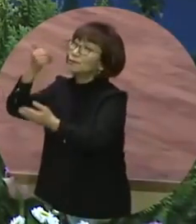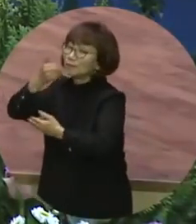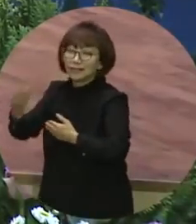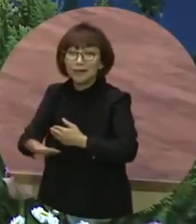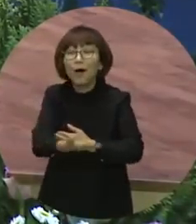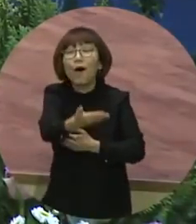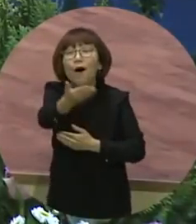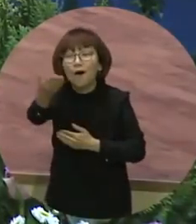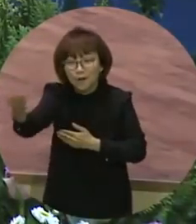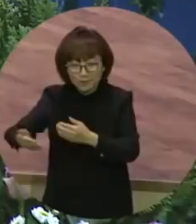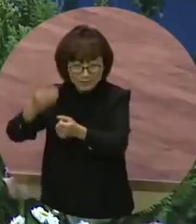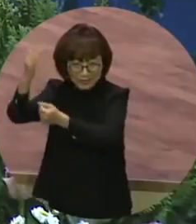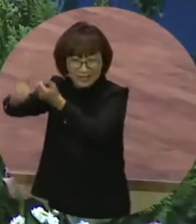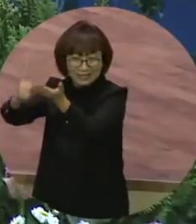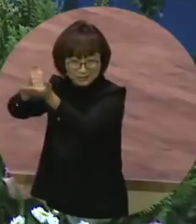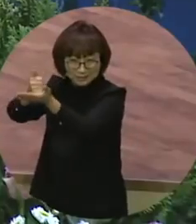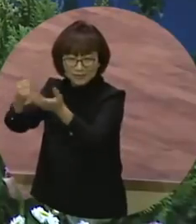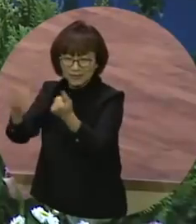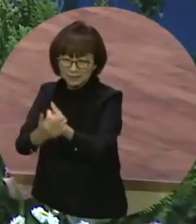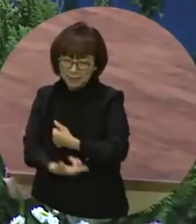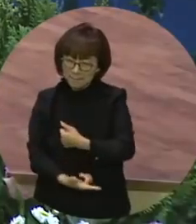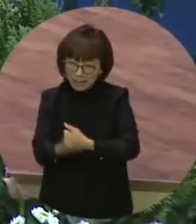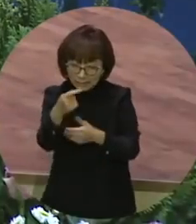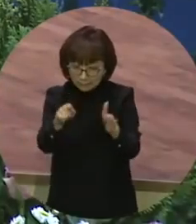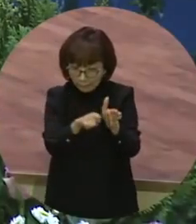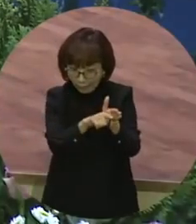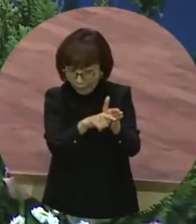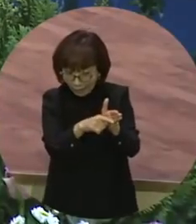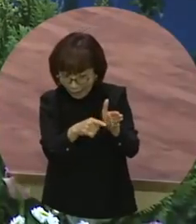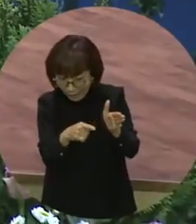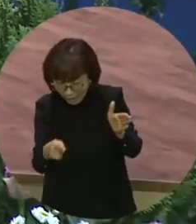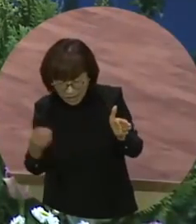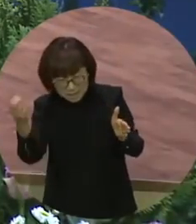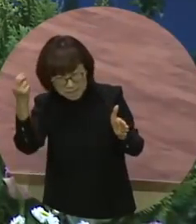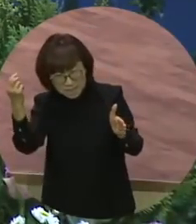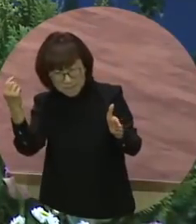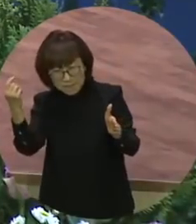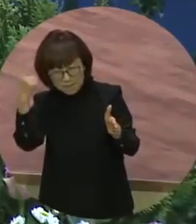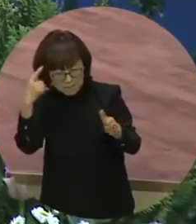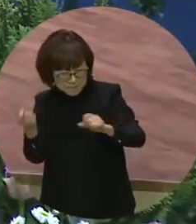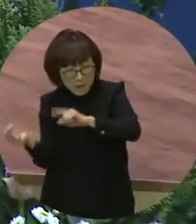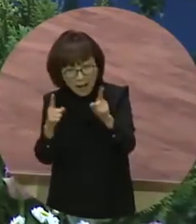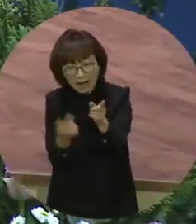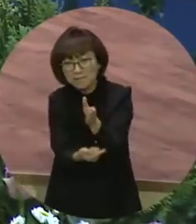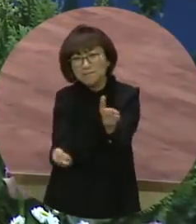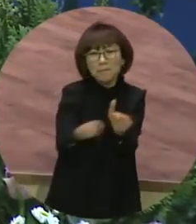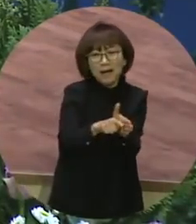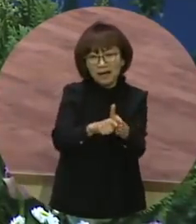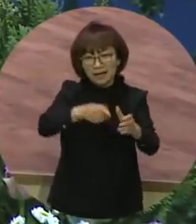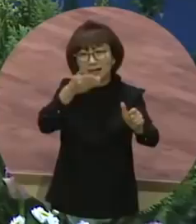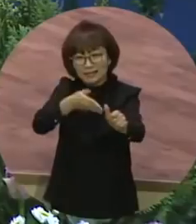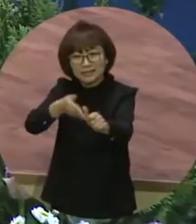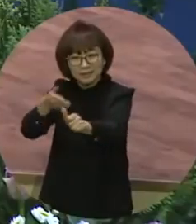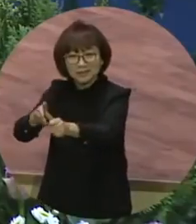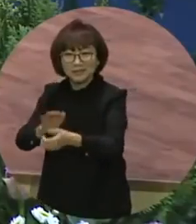불신앙에서 빨리 돌아서는 것이 좋은 거예요. 아멘. 히브리 11장에 나오는 믿음의 사람들은요. 잘